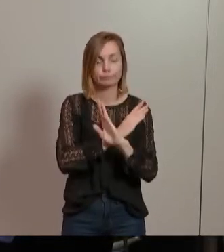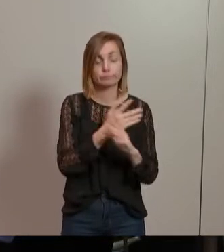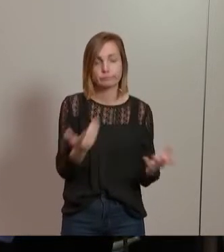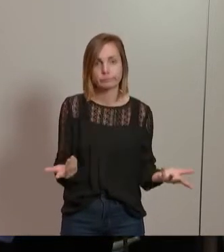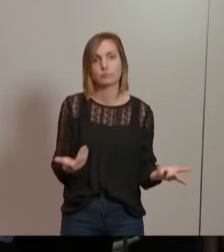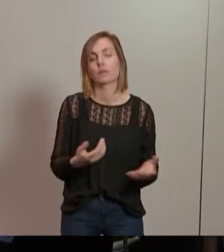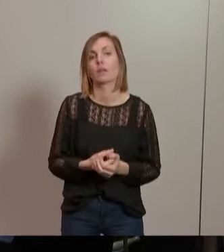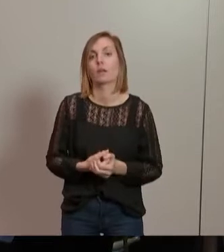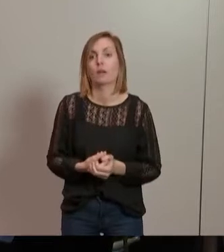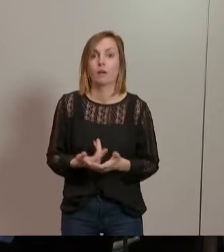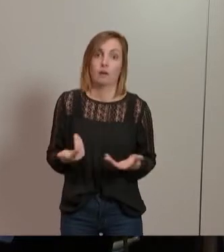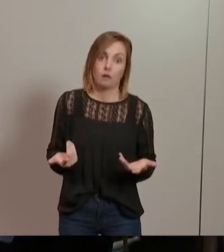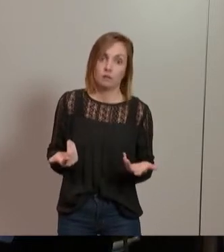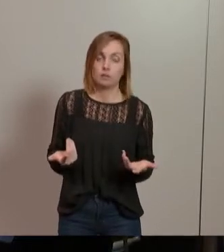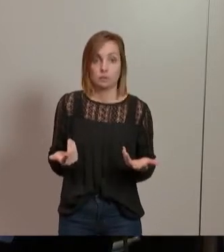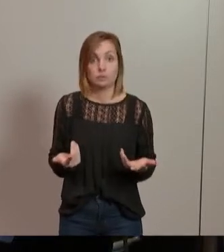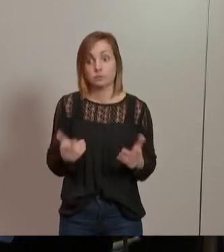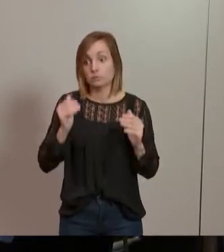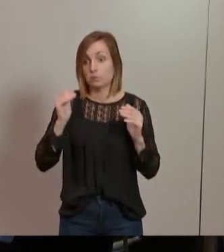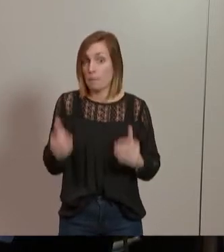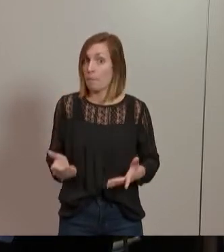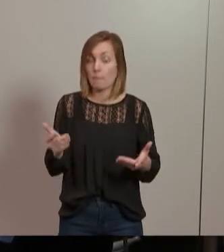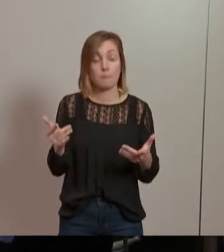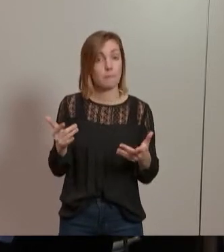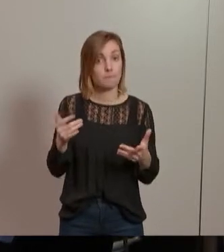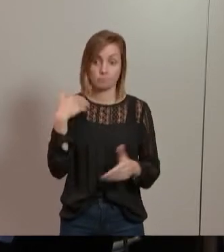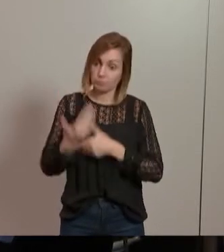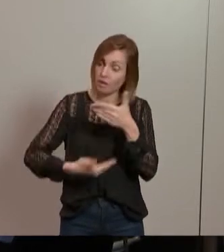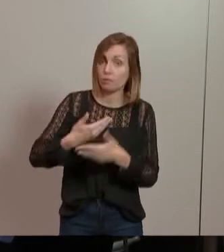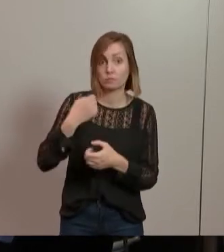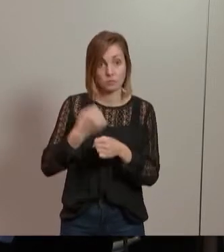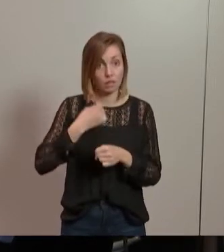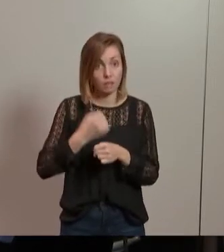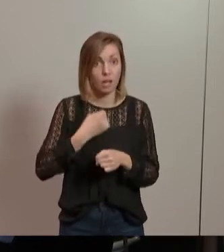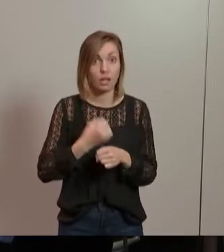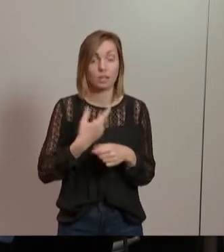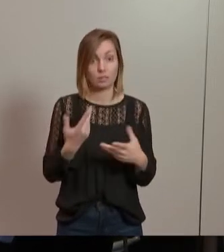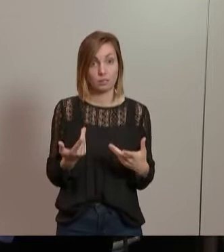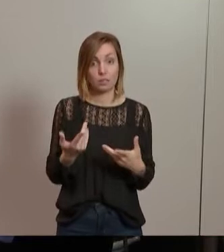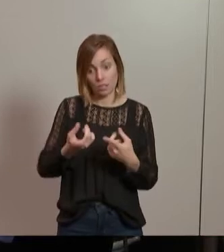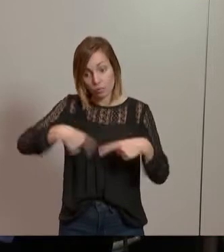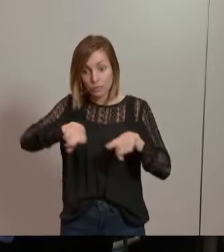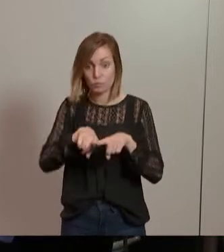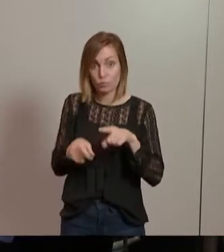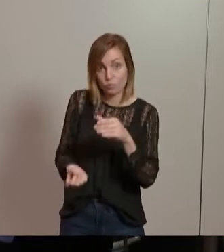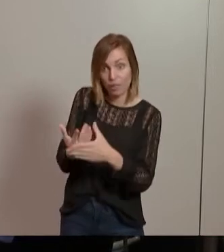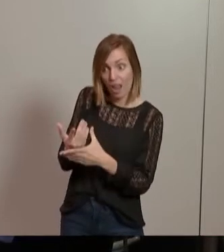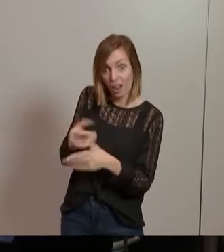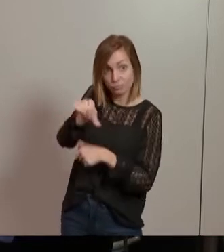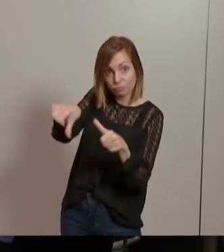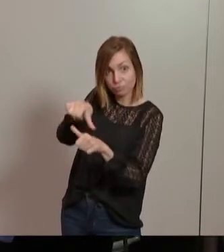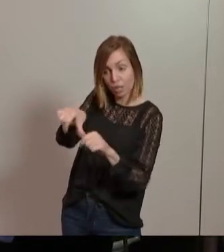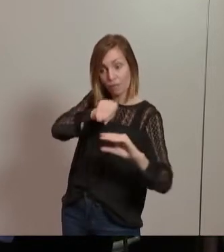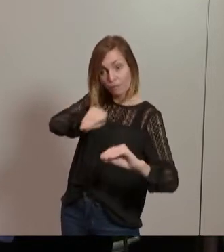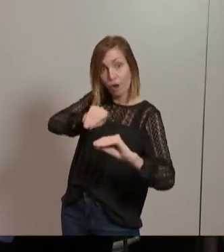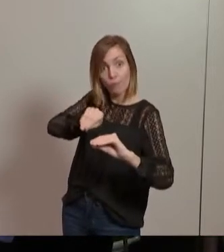Dans ce cadre-là, eh bien, on a quand même dû travailler et former effectivement la nouvelle commission dans le cadre